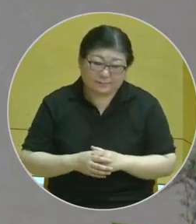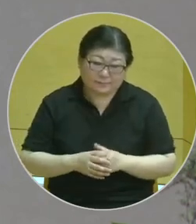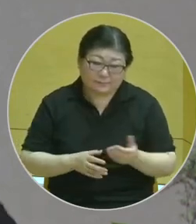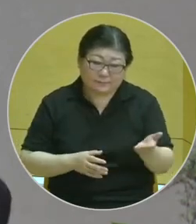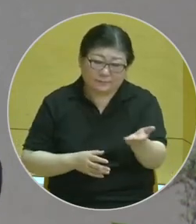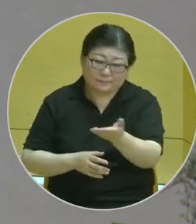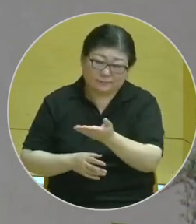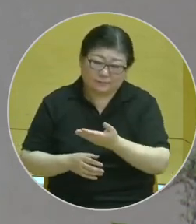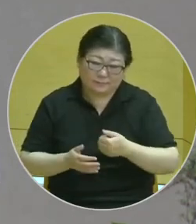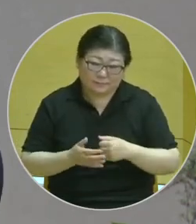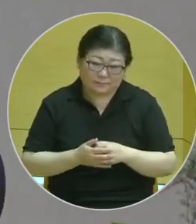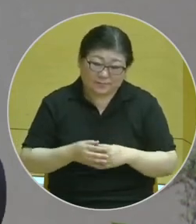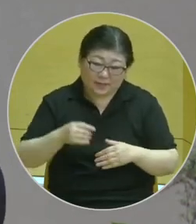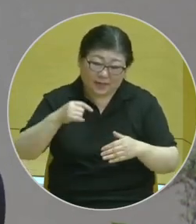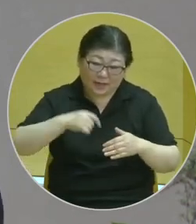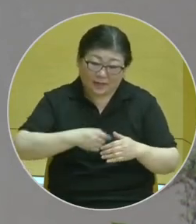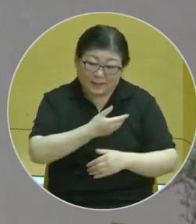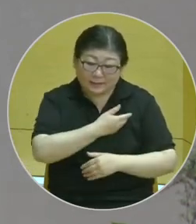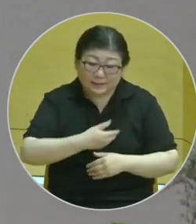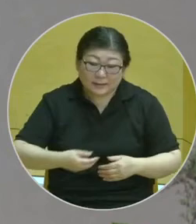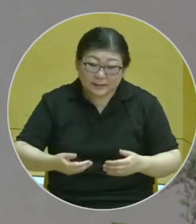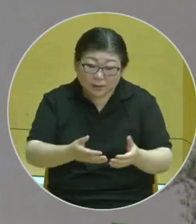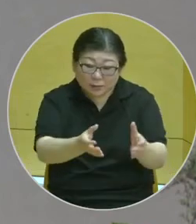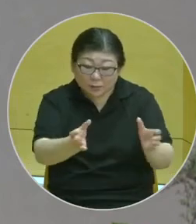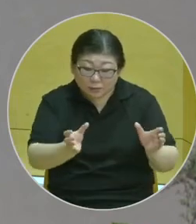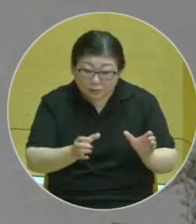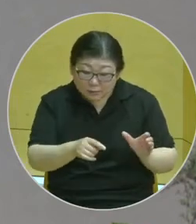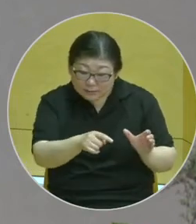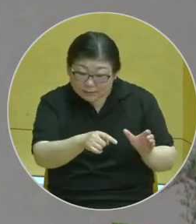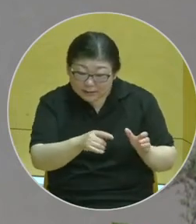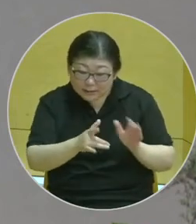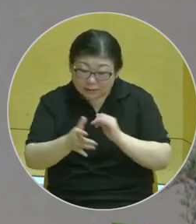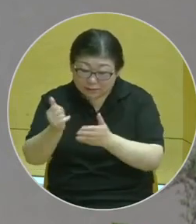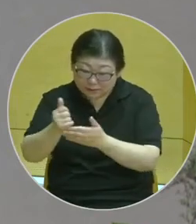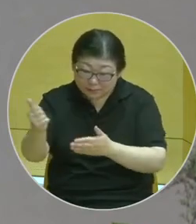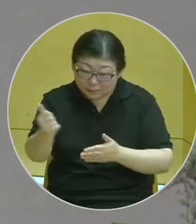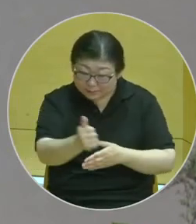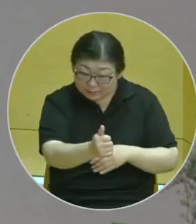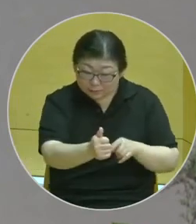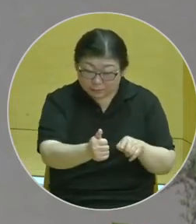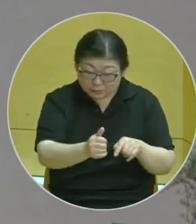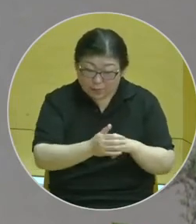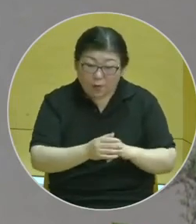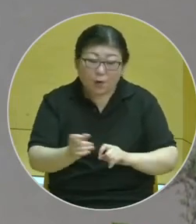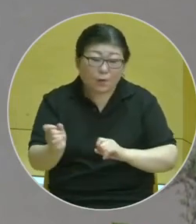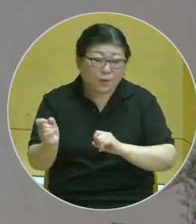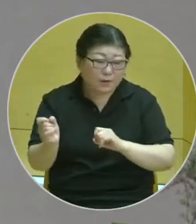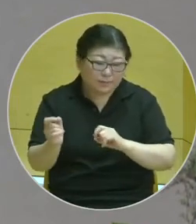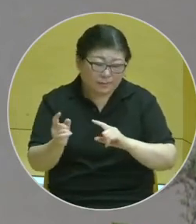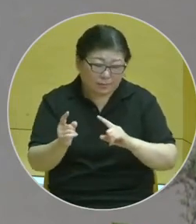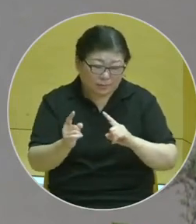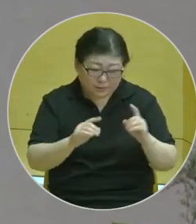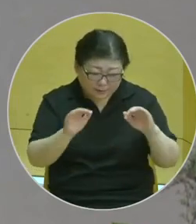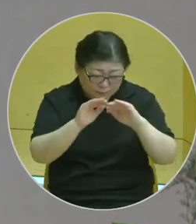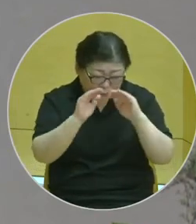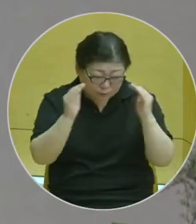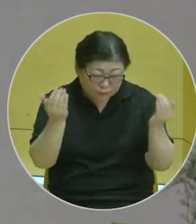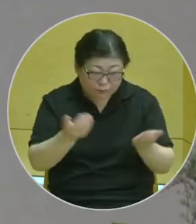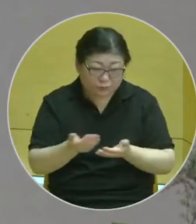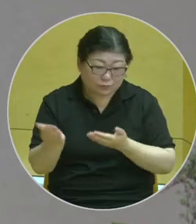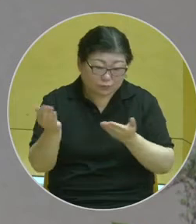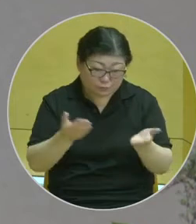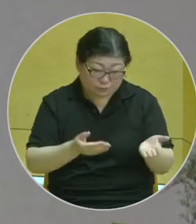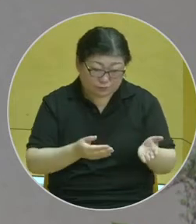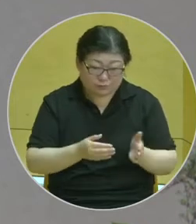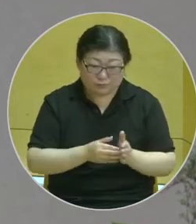여러분 이 안에 이 제자 공동체 예수님의 오심으로 회복될 수 있는 모든 것을 다 쏟아 보셨어요 이 제자들이